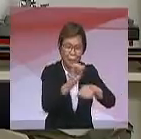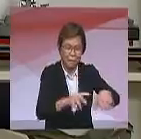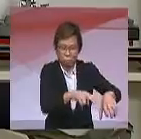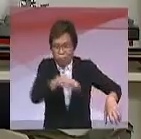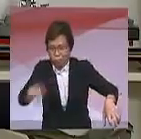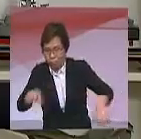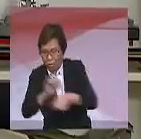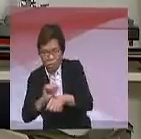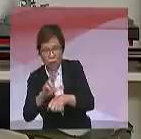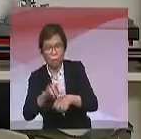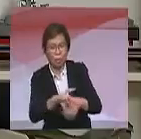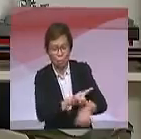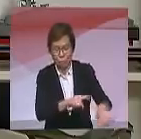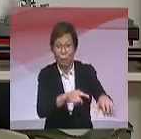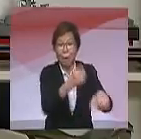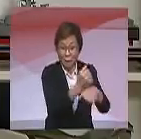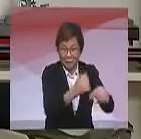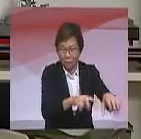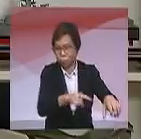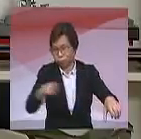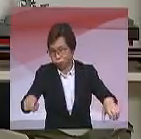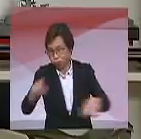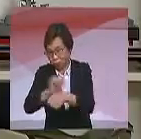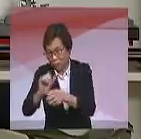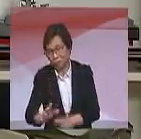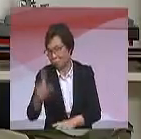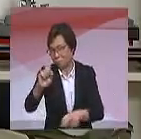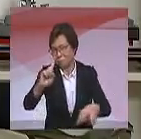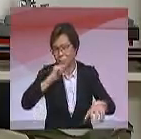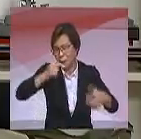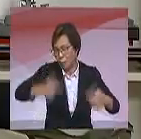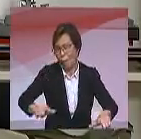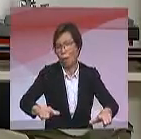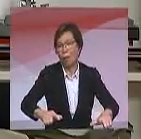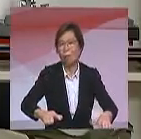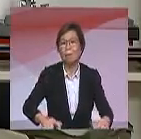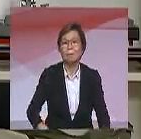pekerja. Difahamkan dengan keputusan ini,